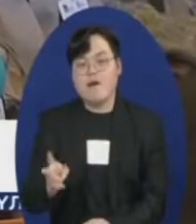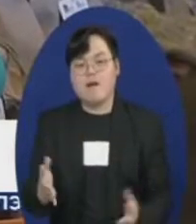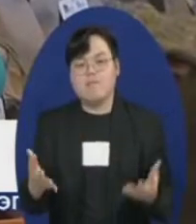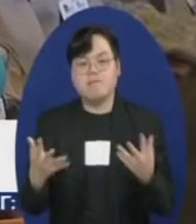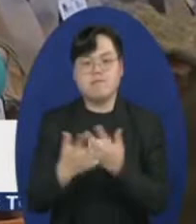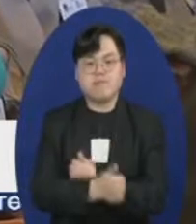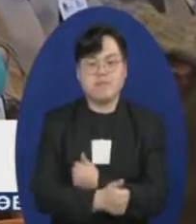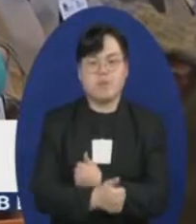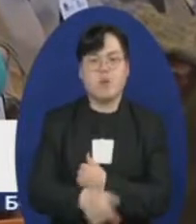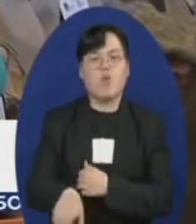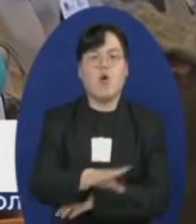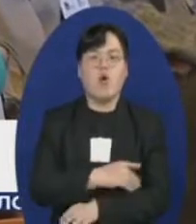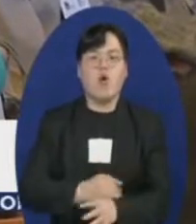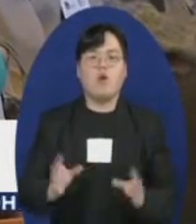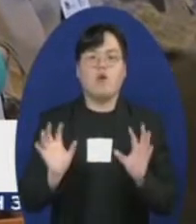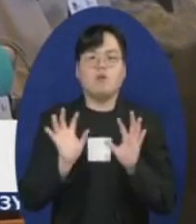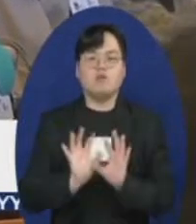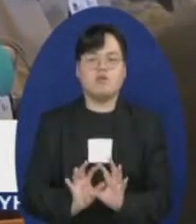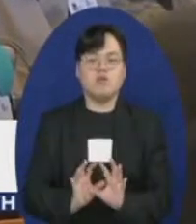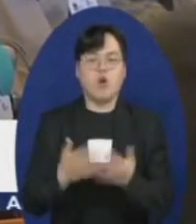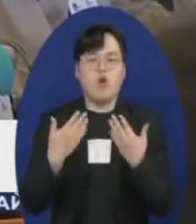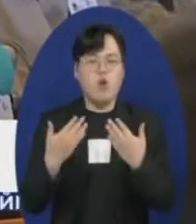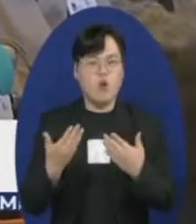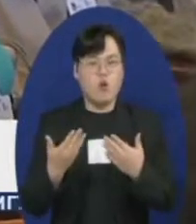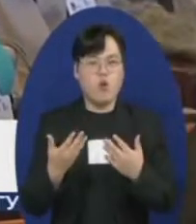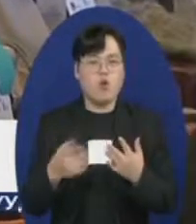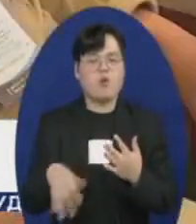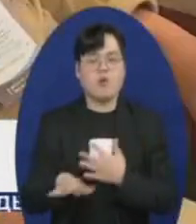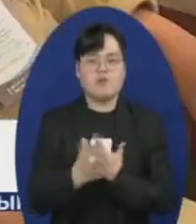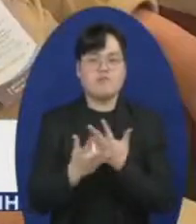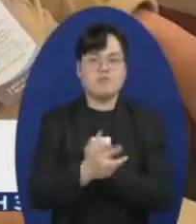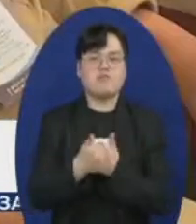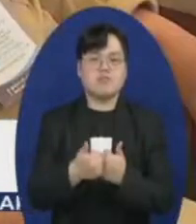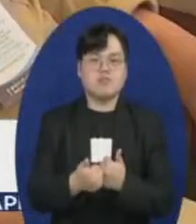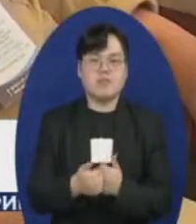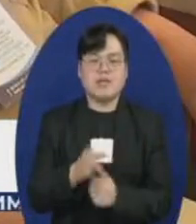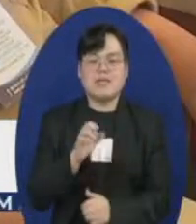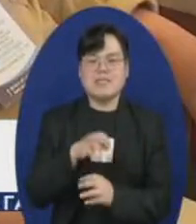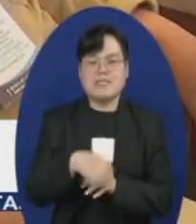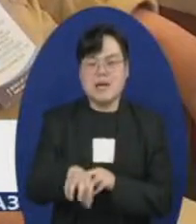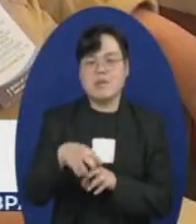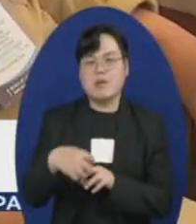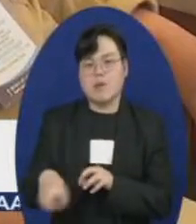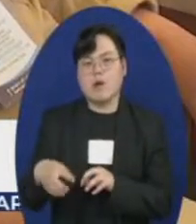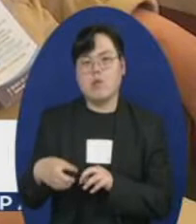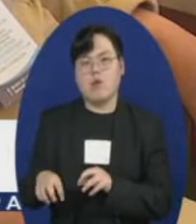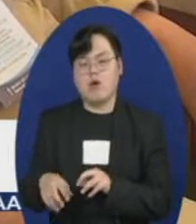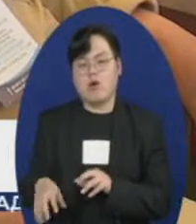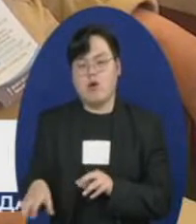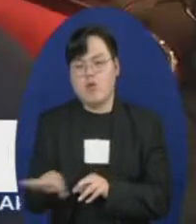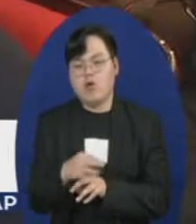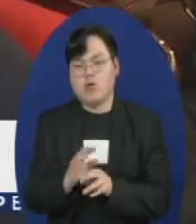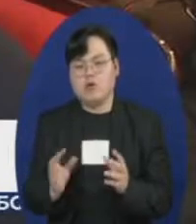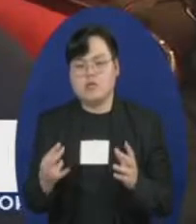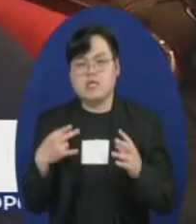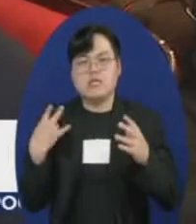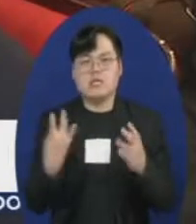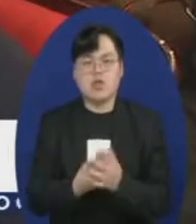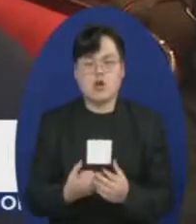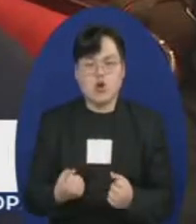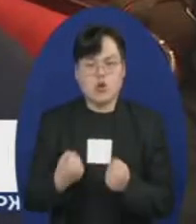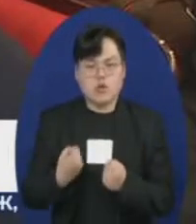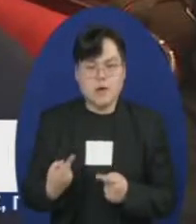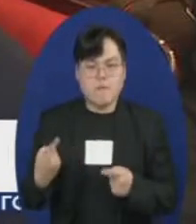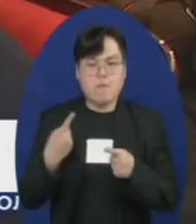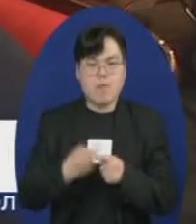нэгдэж их хурлаа хийгээд байна. Энэ бол нийгмийн оюун санааны нэгдлийн илэрхийлэл. Салбар салбарын олон холбоо өөр хоорондоо нэгдэх,